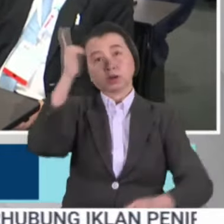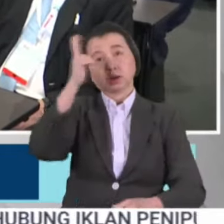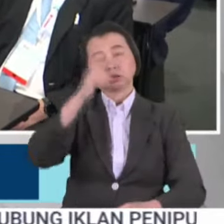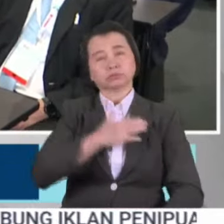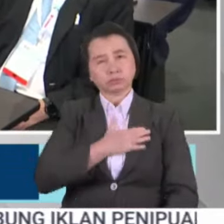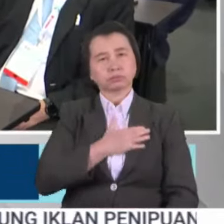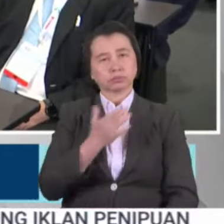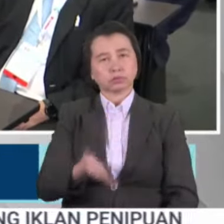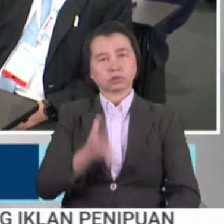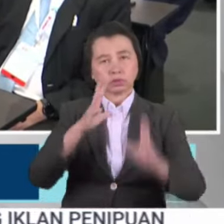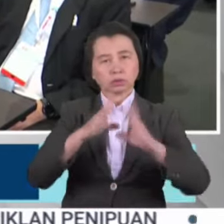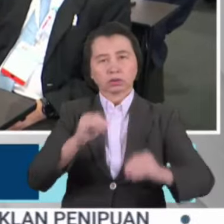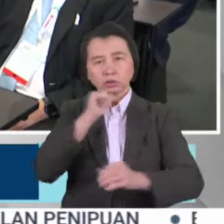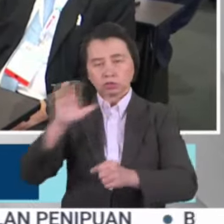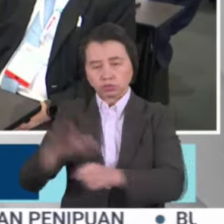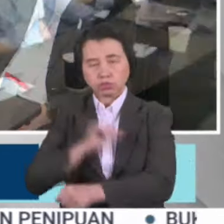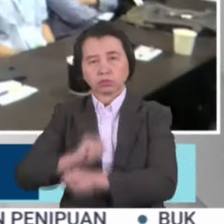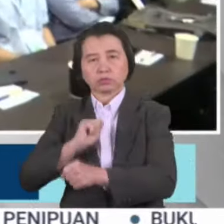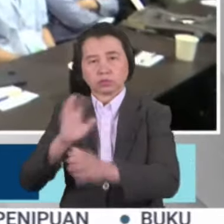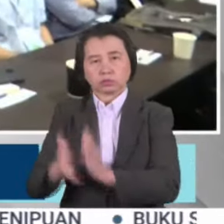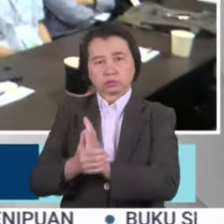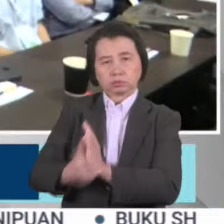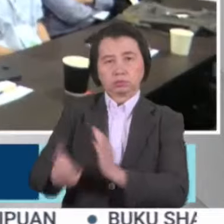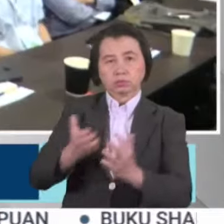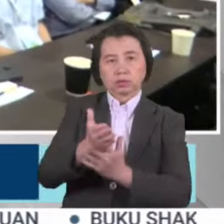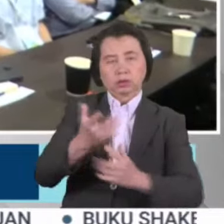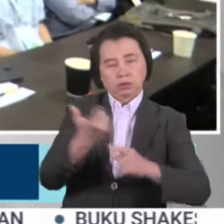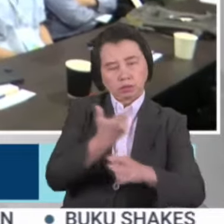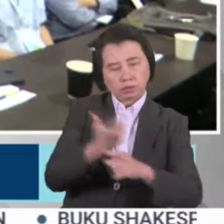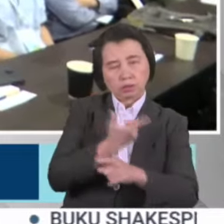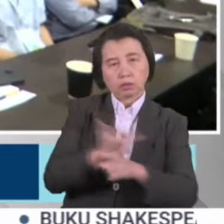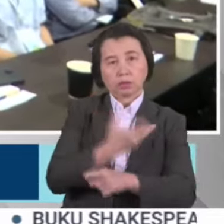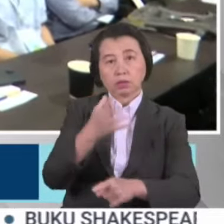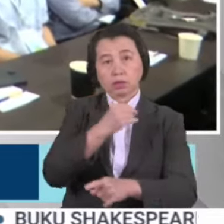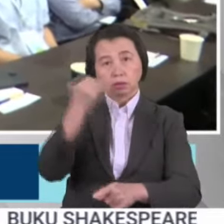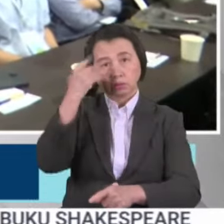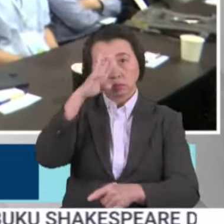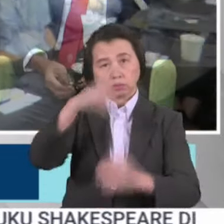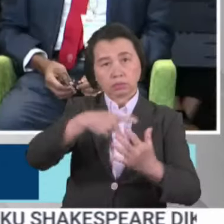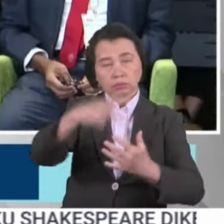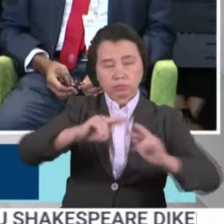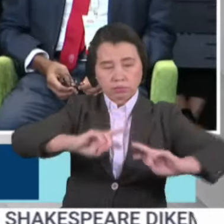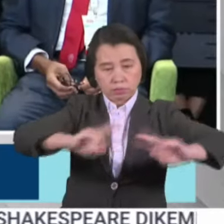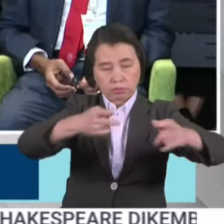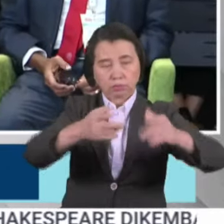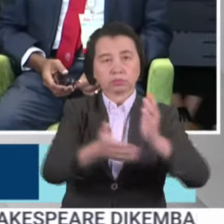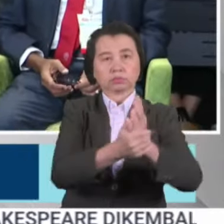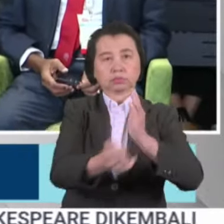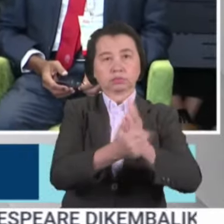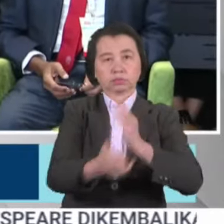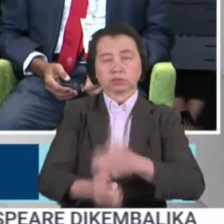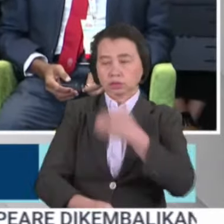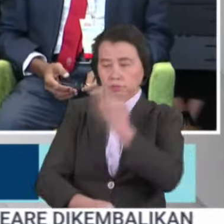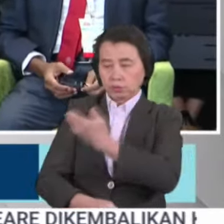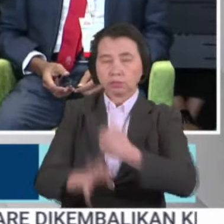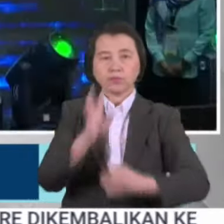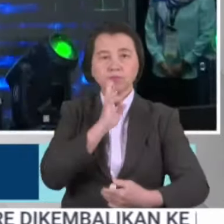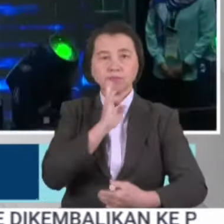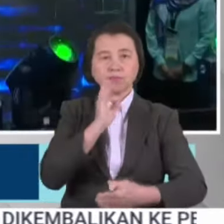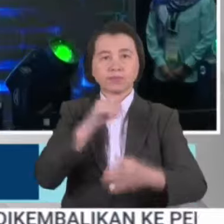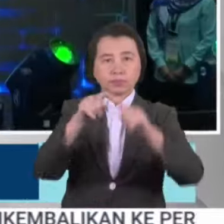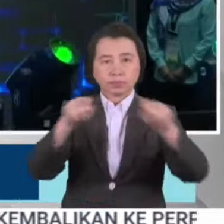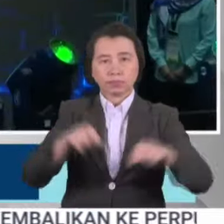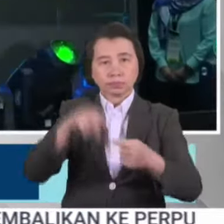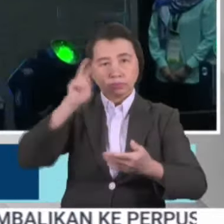kerajaan komited tangani kekurangan pekerja mahir melalui program latihan dan inisiatif peningkatan kemahiran. Beliau berkata demikian dalam